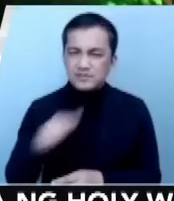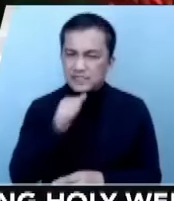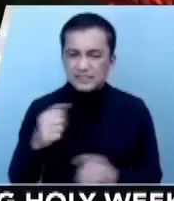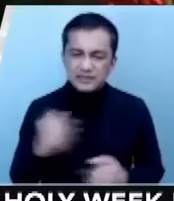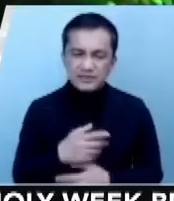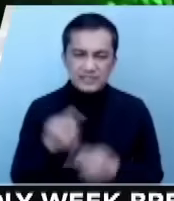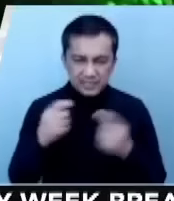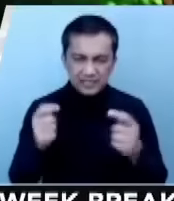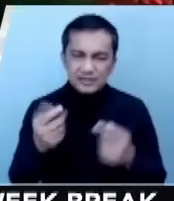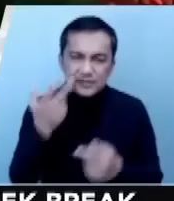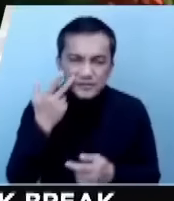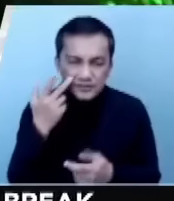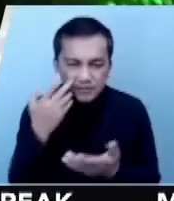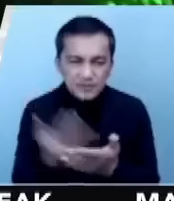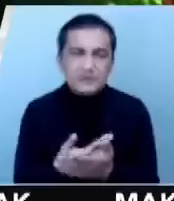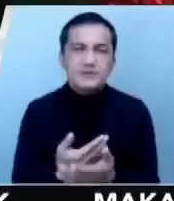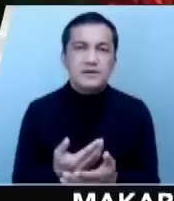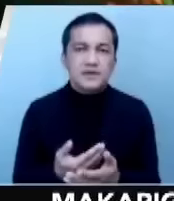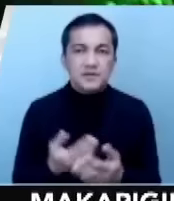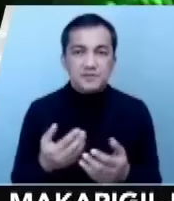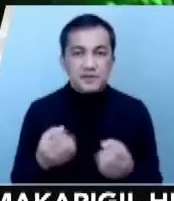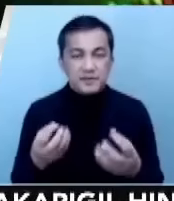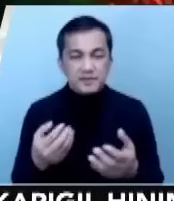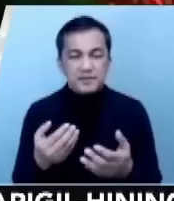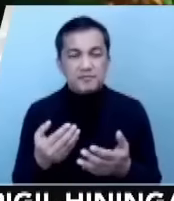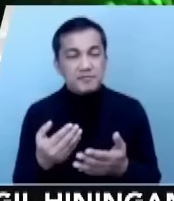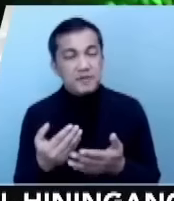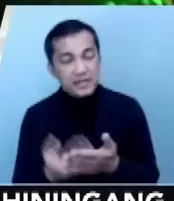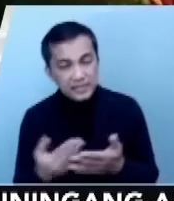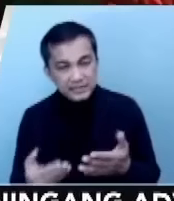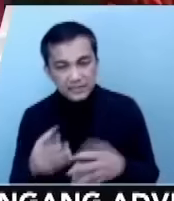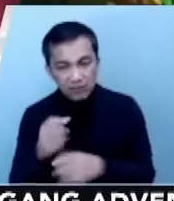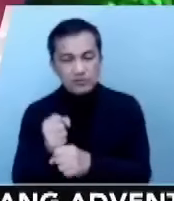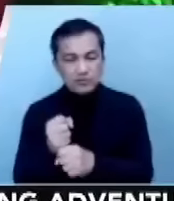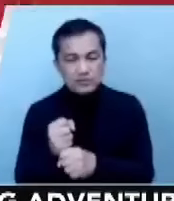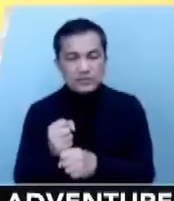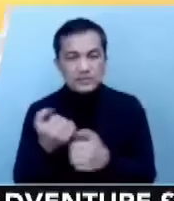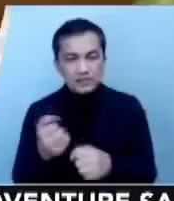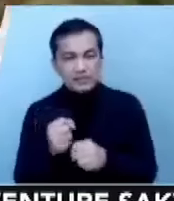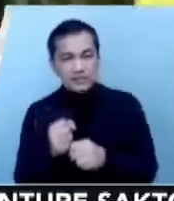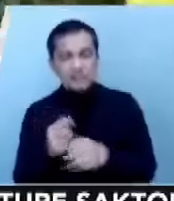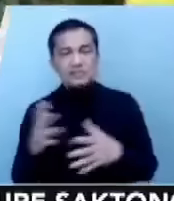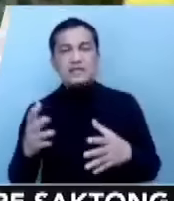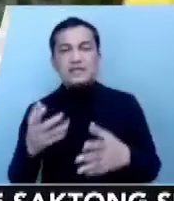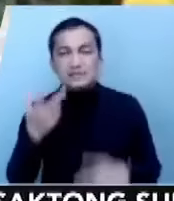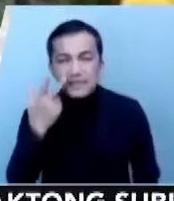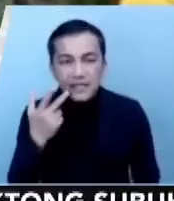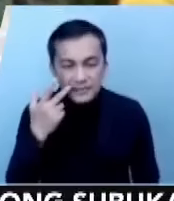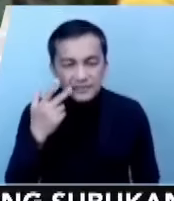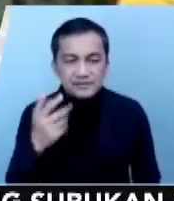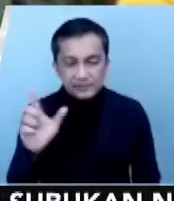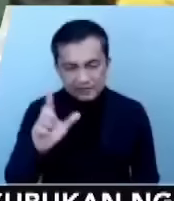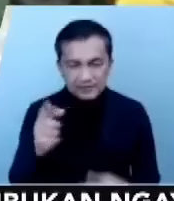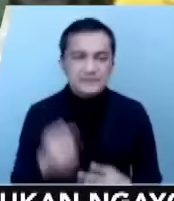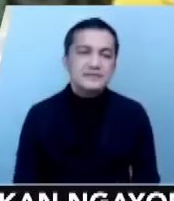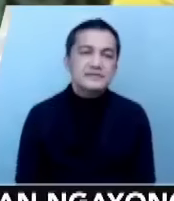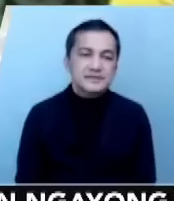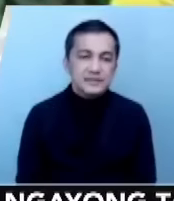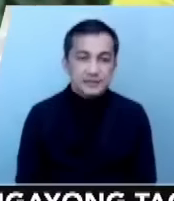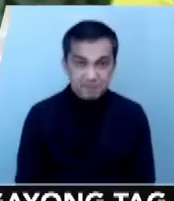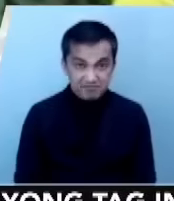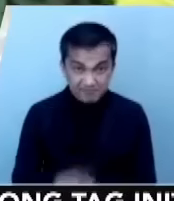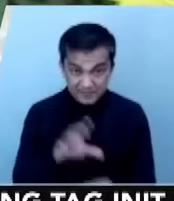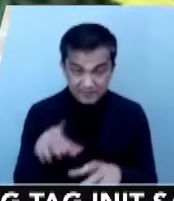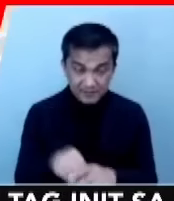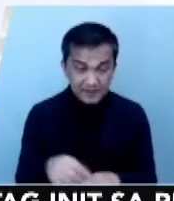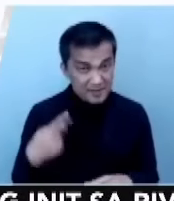mga bagay na nag-hold back sa atin. Now it's time to like try new things. Kabilang ba dyan ang pagkakaroon ng